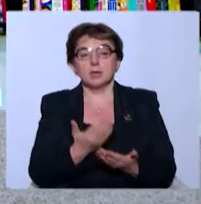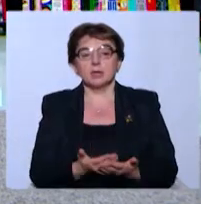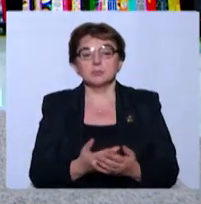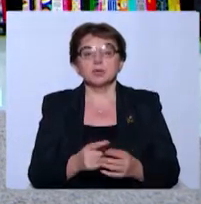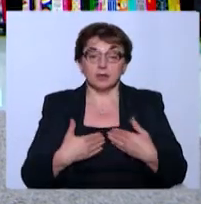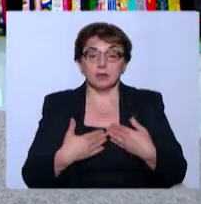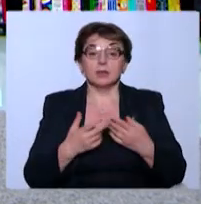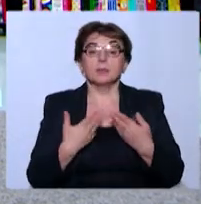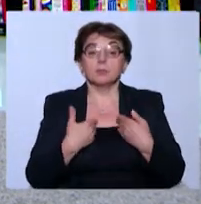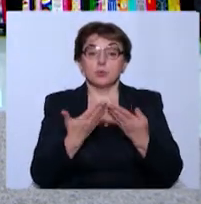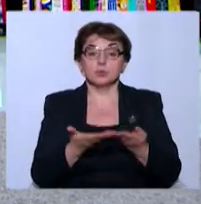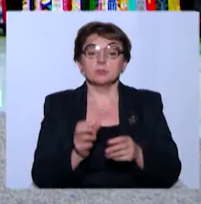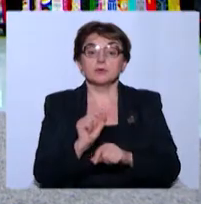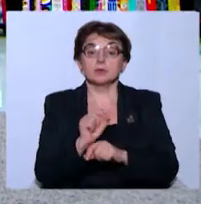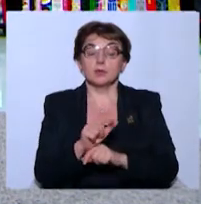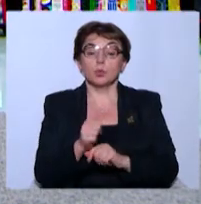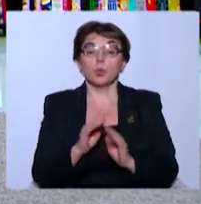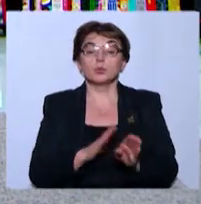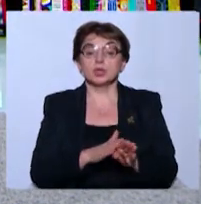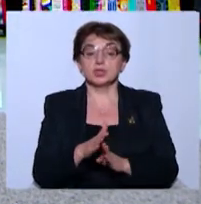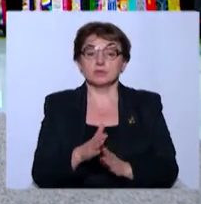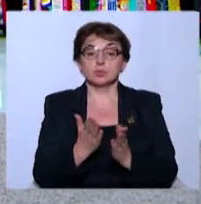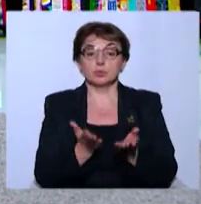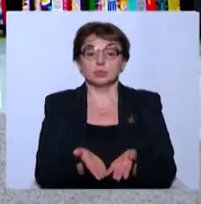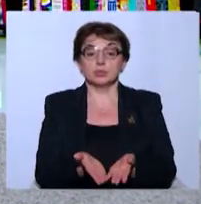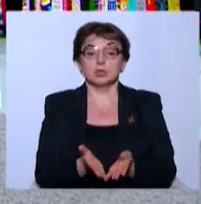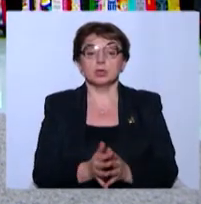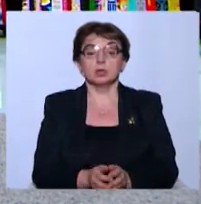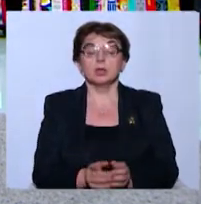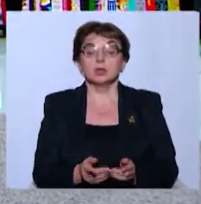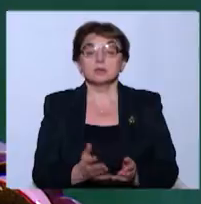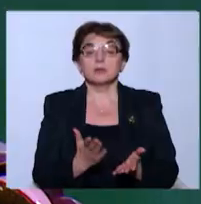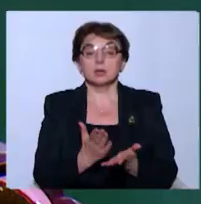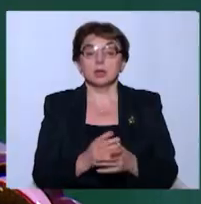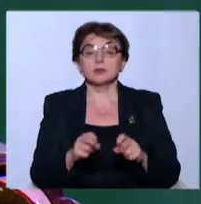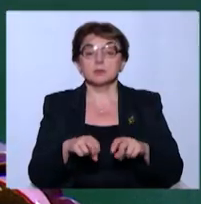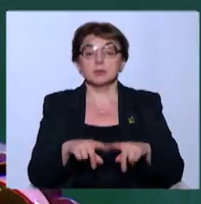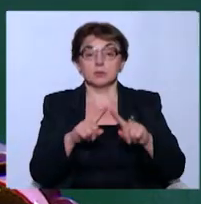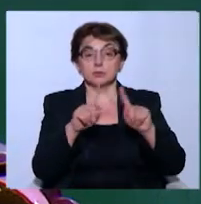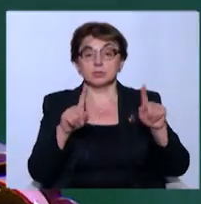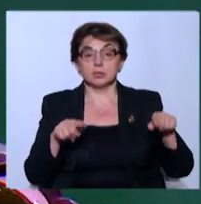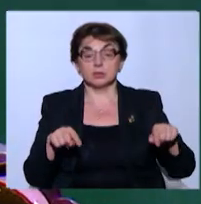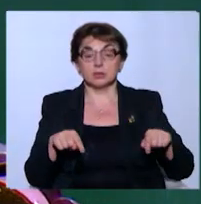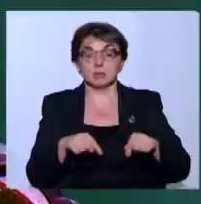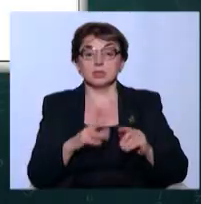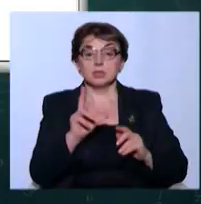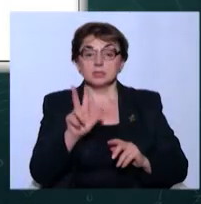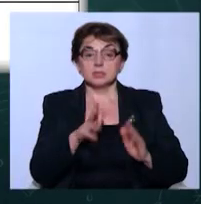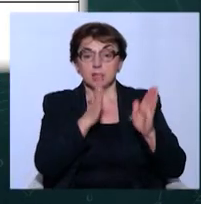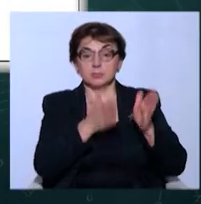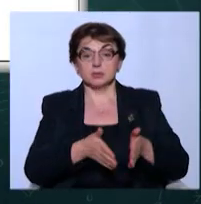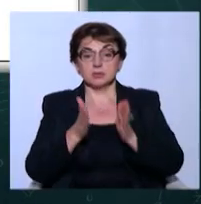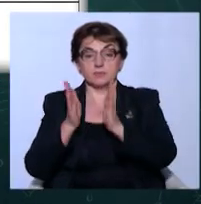ეხლა განვიხილოთ დავალება, როგორ უნდა შევასრულოთ იგი. თქვენ მოცემული გაქვთ ცხრილი, სამი სვეტია ამ